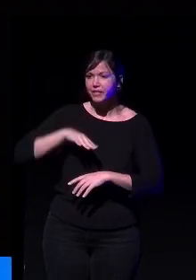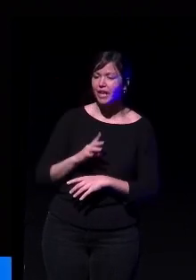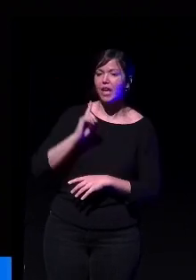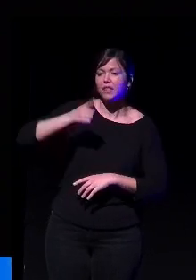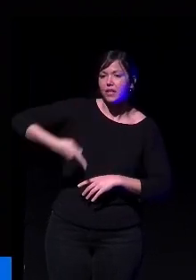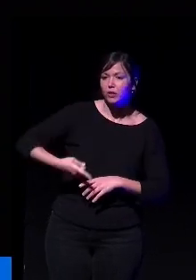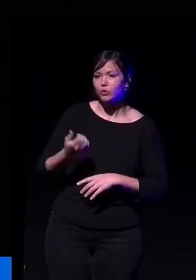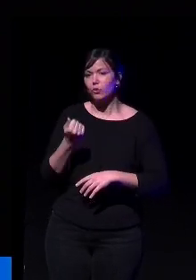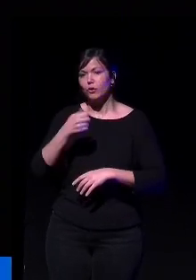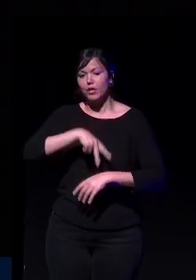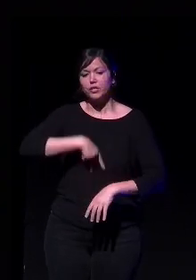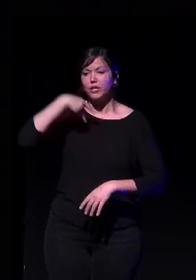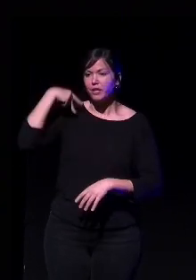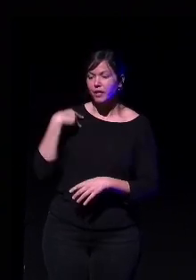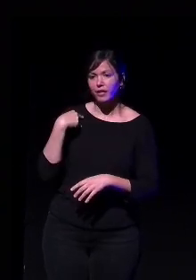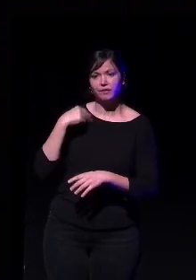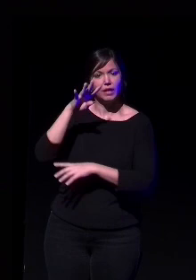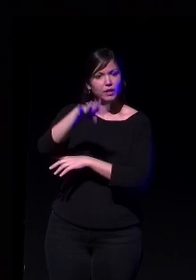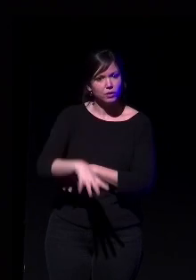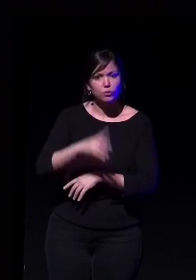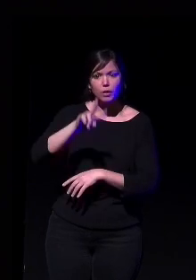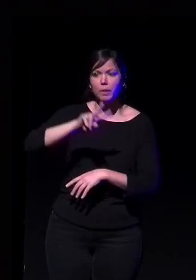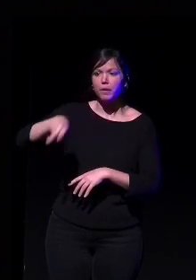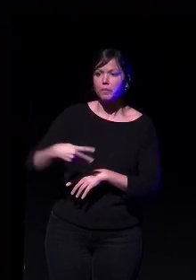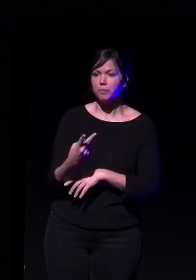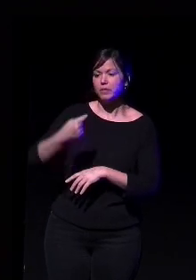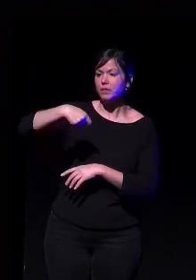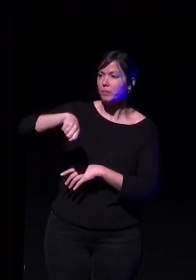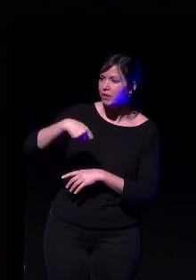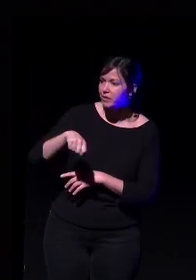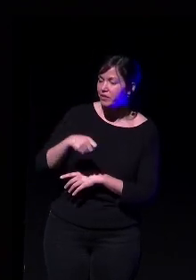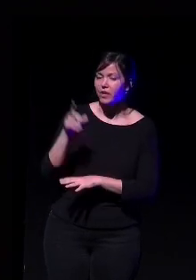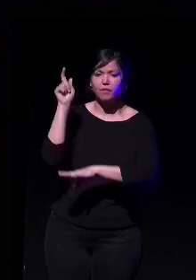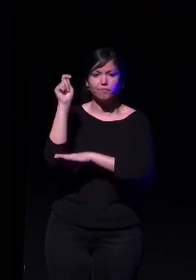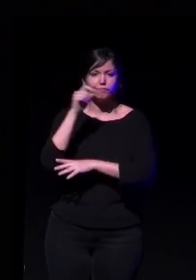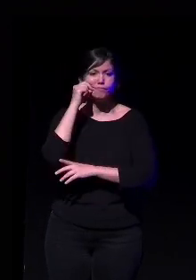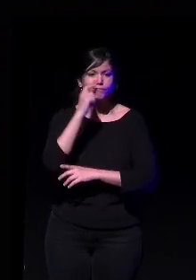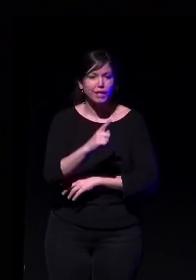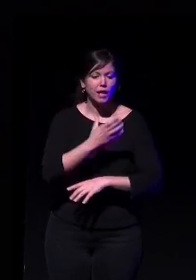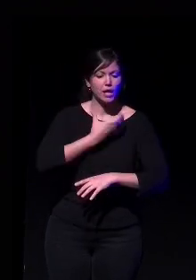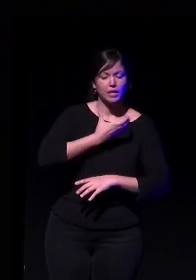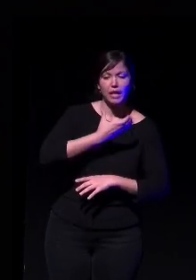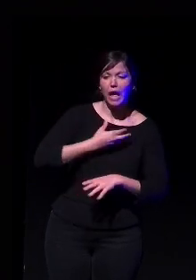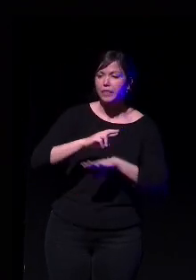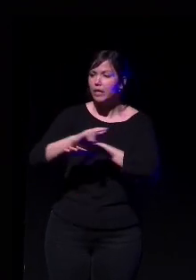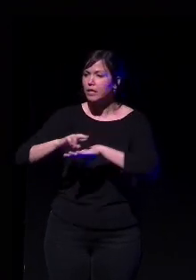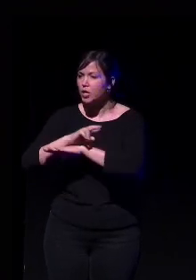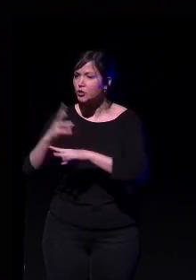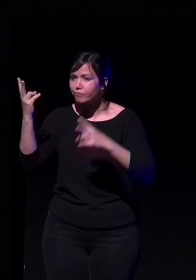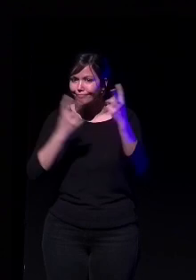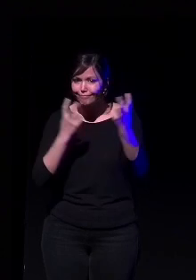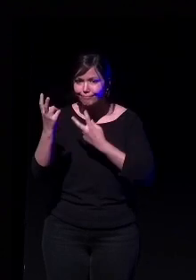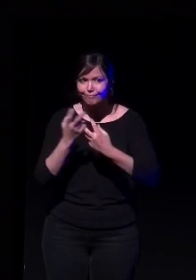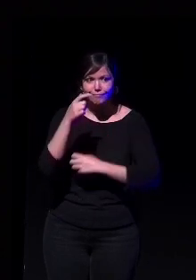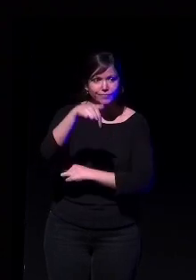general de Turisme de la Generalitat de Catalunya, també als vicepresidents i diputats de la Diputació de Girona, alcaldes i regidors que ens acompanyeu